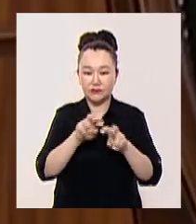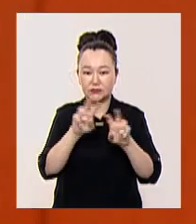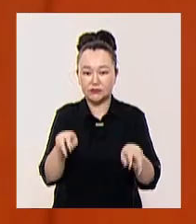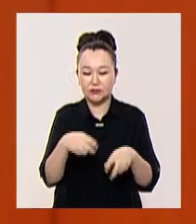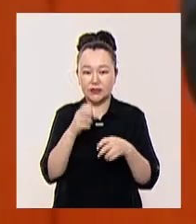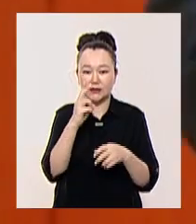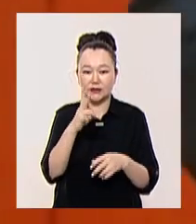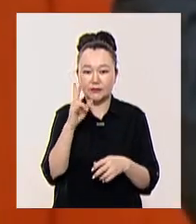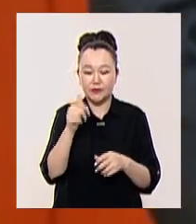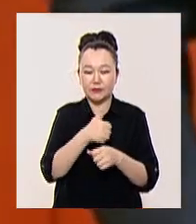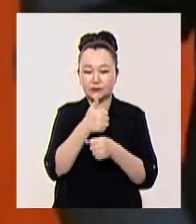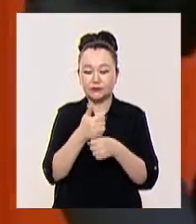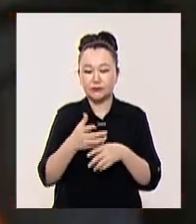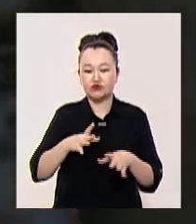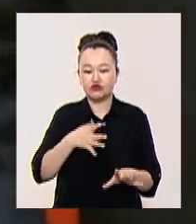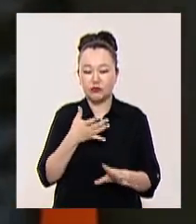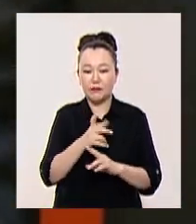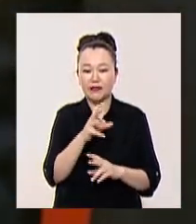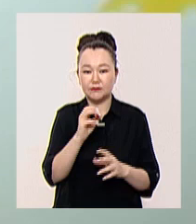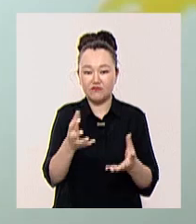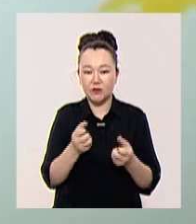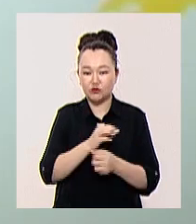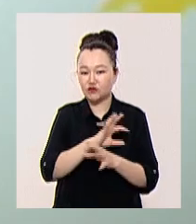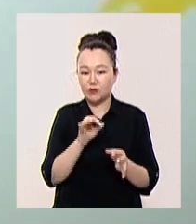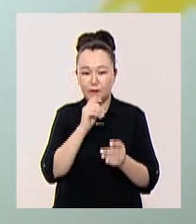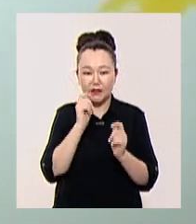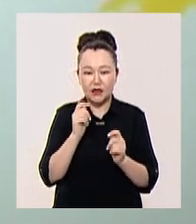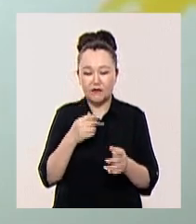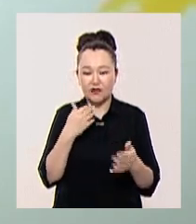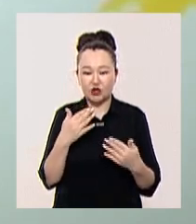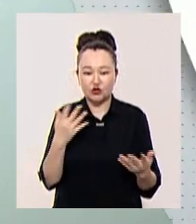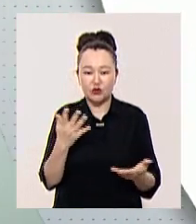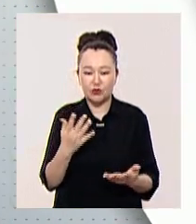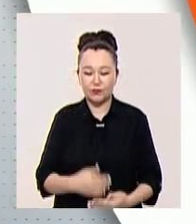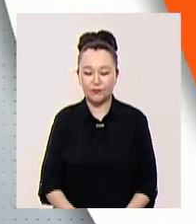КНБ? При каких обстоятельствах Масимов получил все эти подарки и подношения?